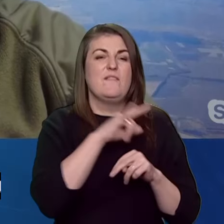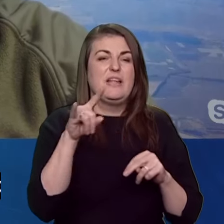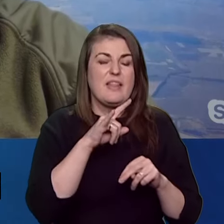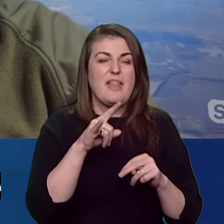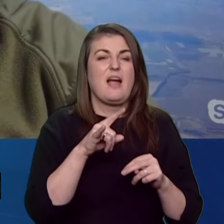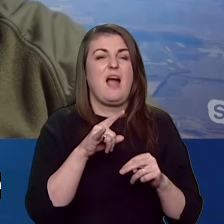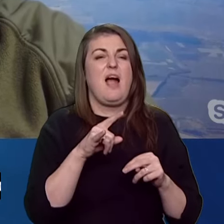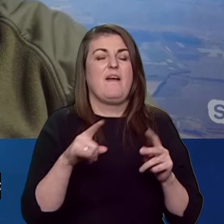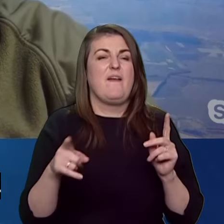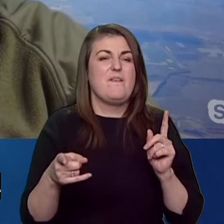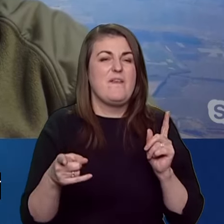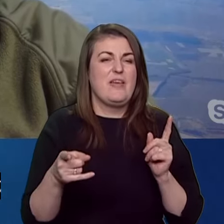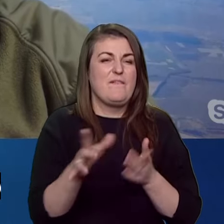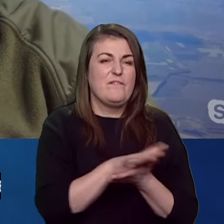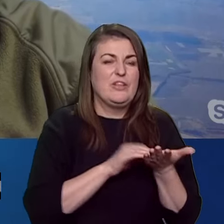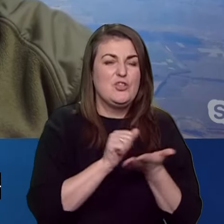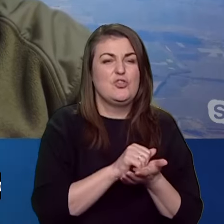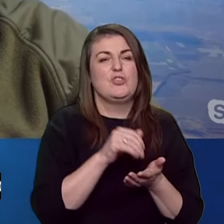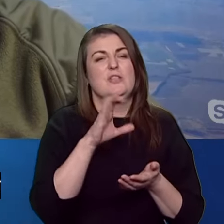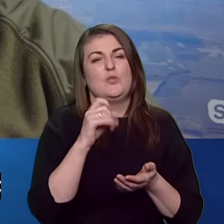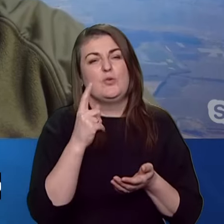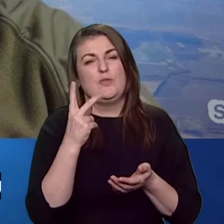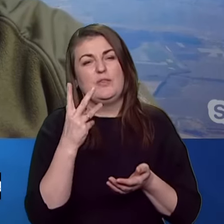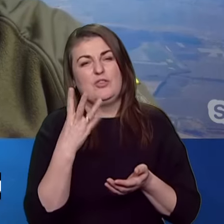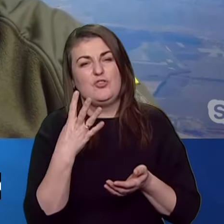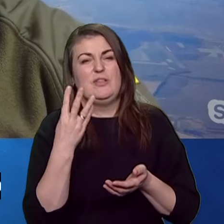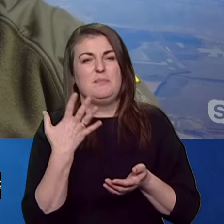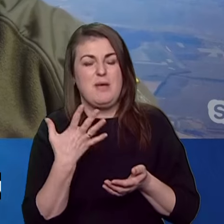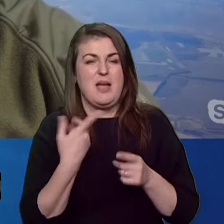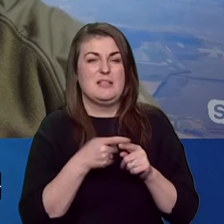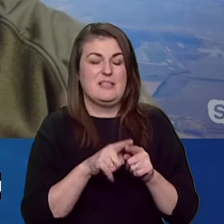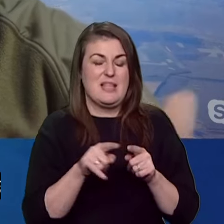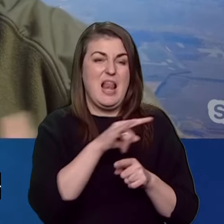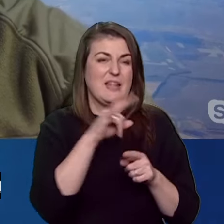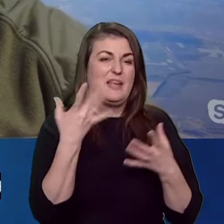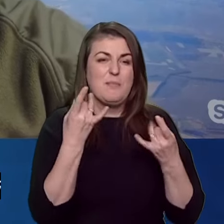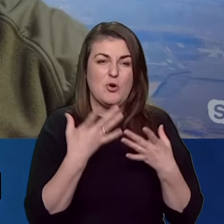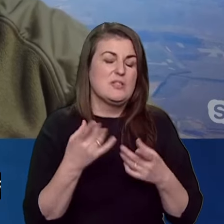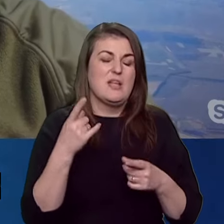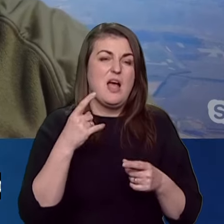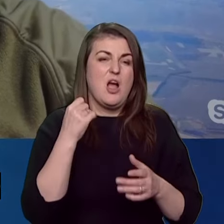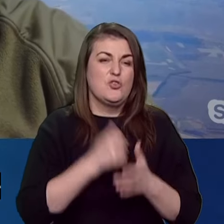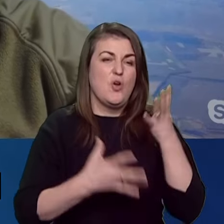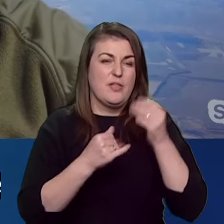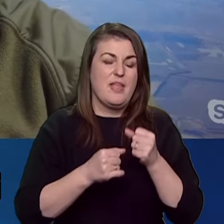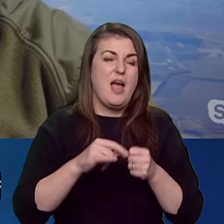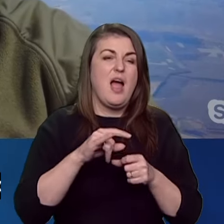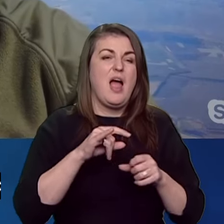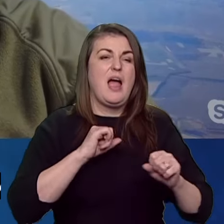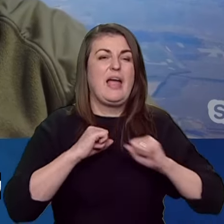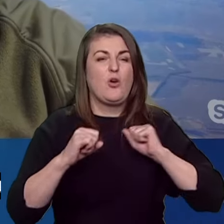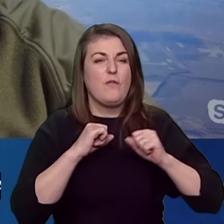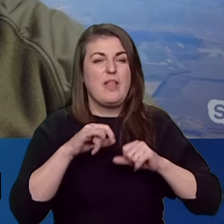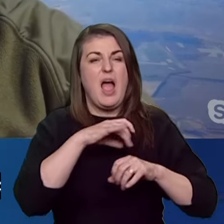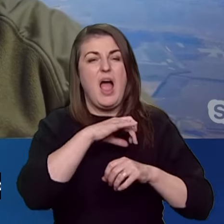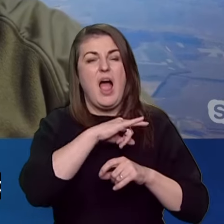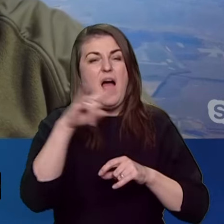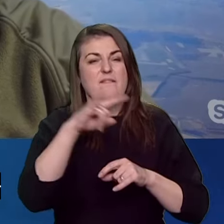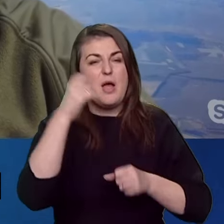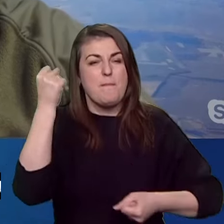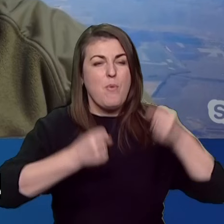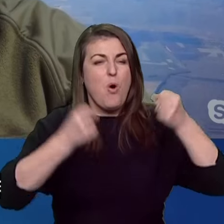винищувачах бомбардувальниках типу Су-34, Су-35. Це саме ті літаки, які просто задають ударів щодня керованими авіабомбами, і роблять це, до